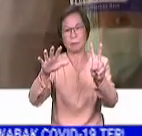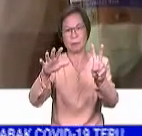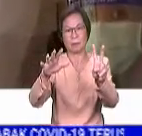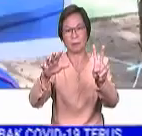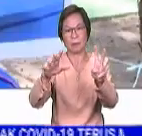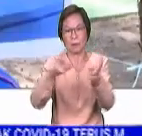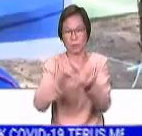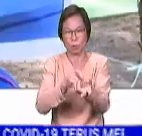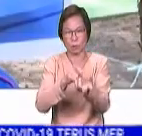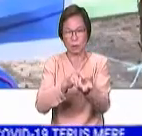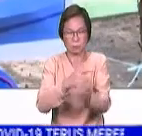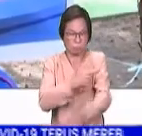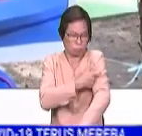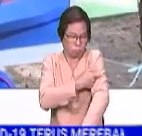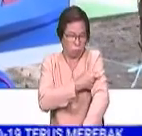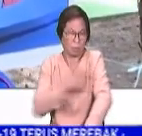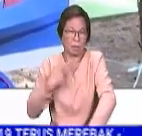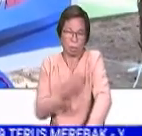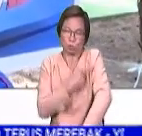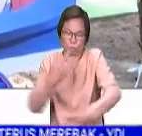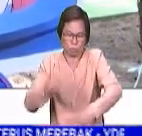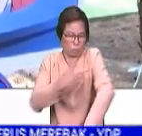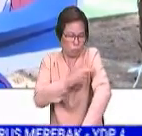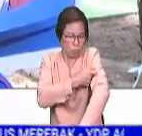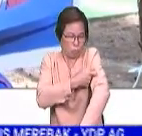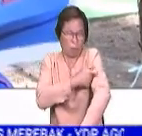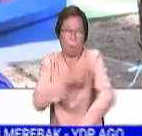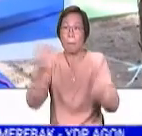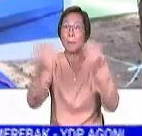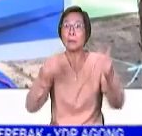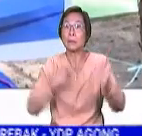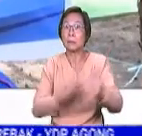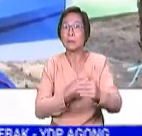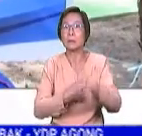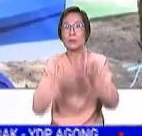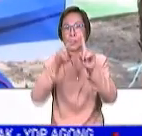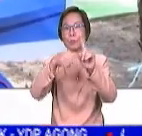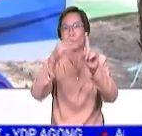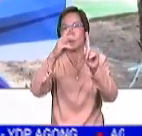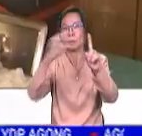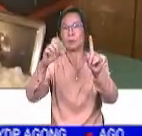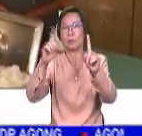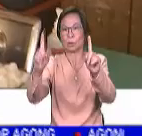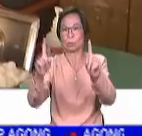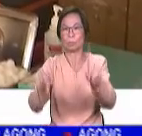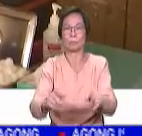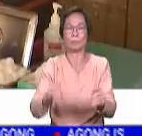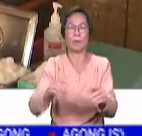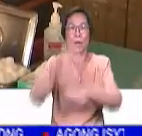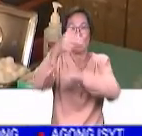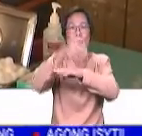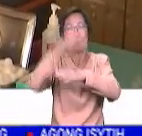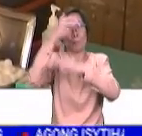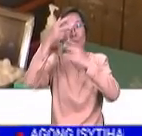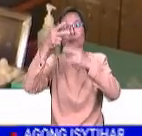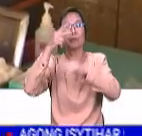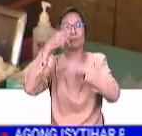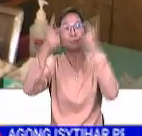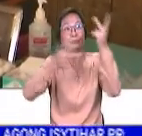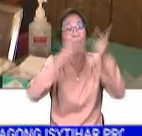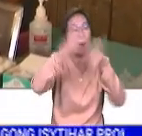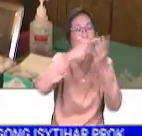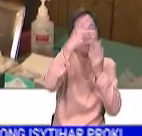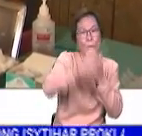daftar dan suntik Akita suntik dan juga berbanding yang kita daftar 1601 turut meninjau program ini pembantu